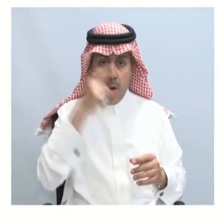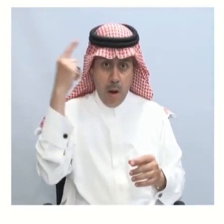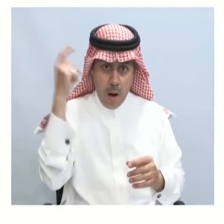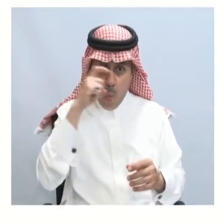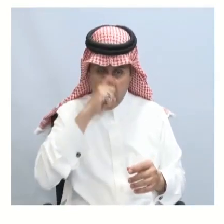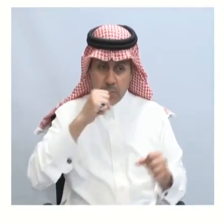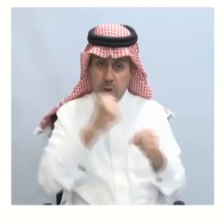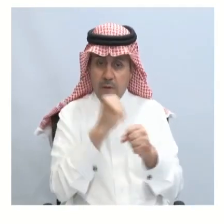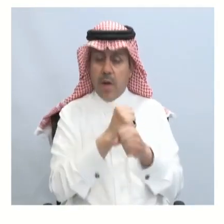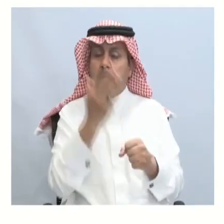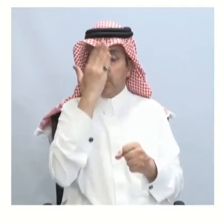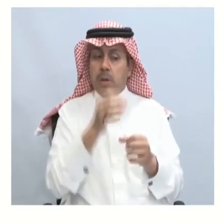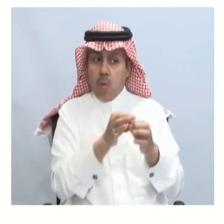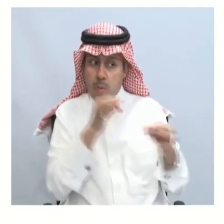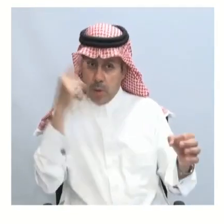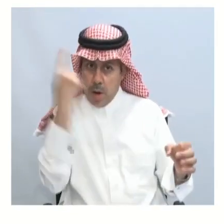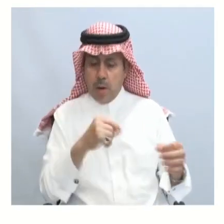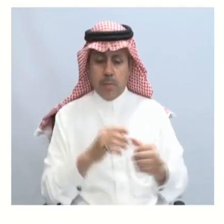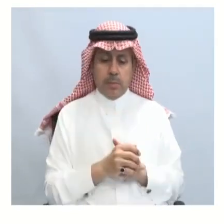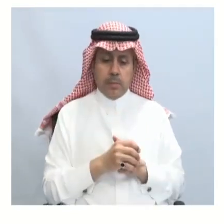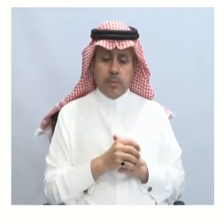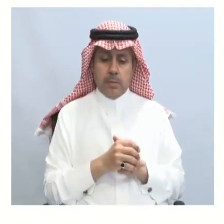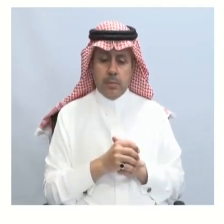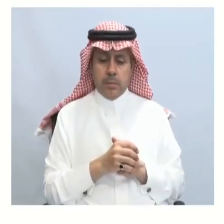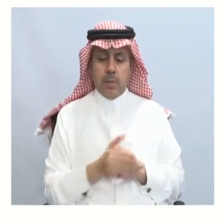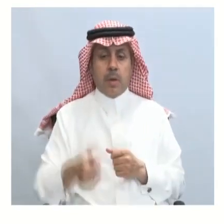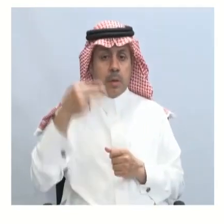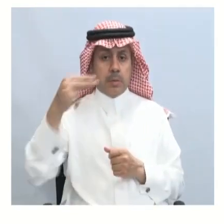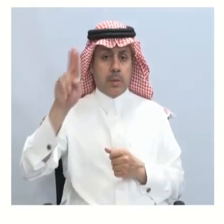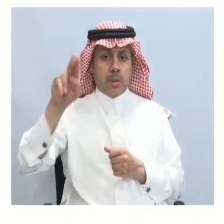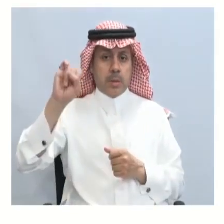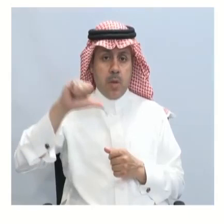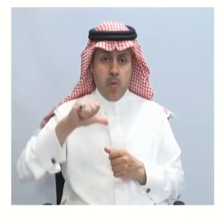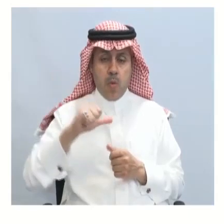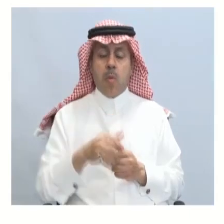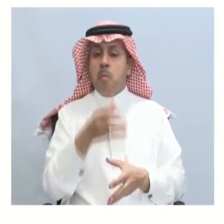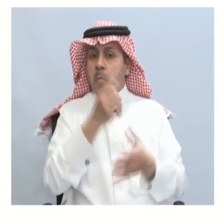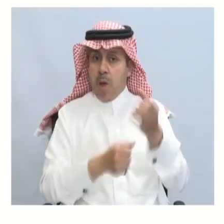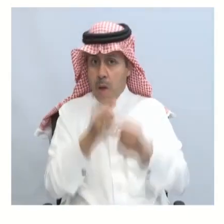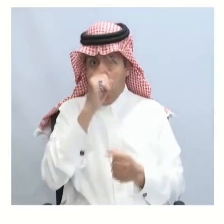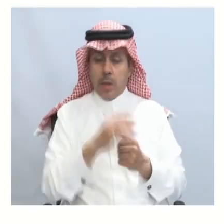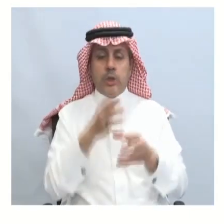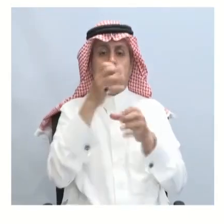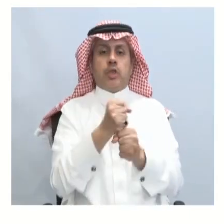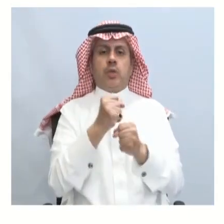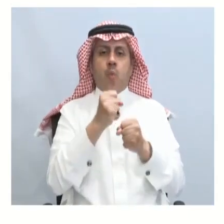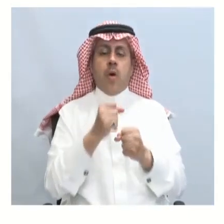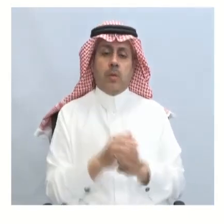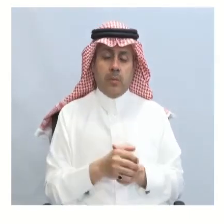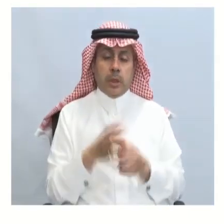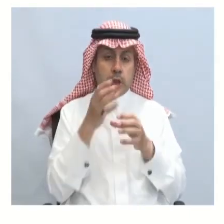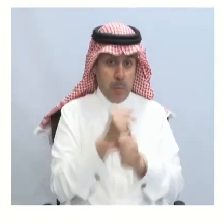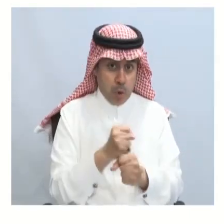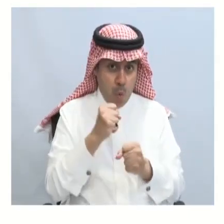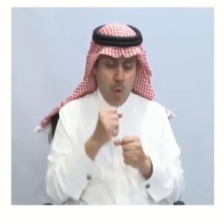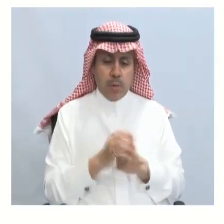تركه ثم ذكر الله عز وجل قال واعتصموا بحبل الله الاعتصام ما هو التمسك بشده التمسك